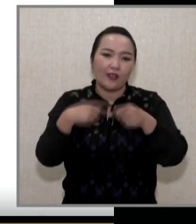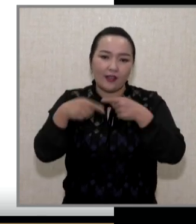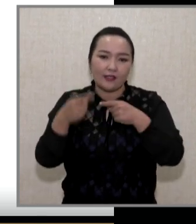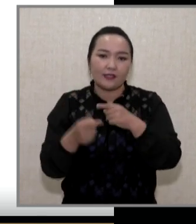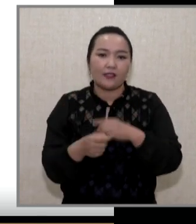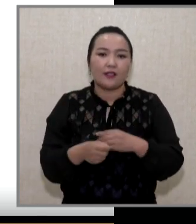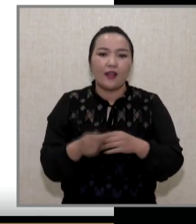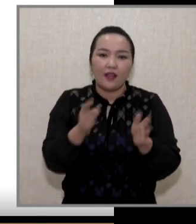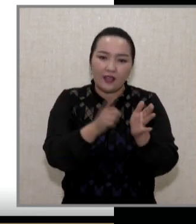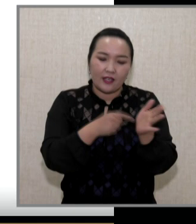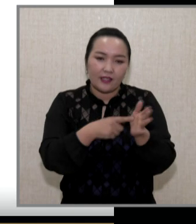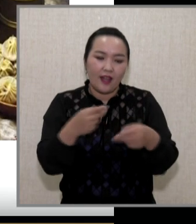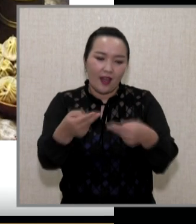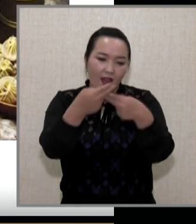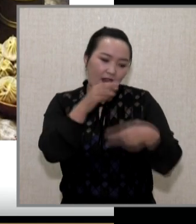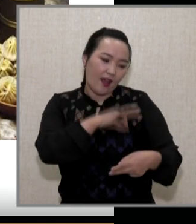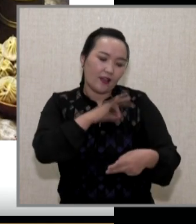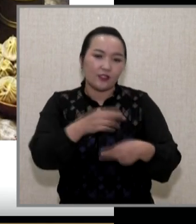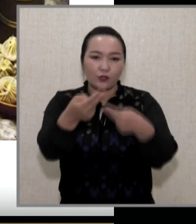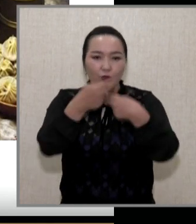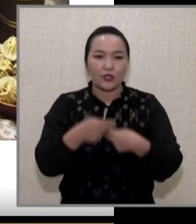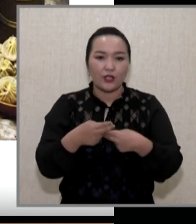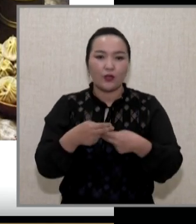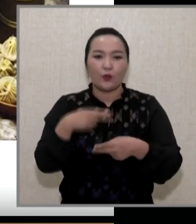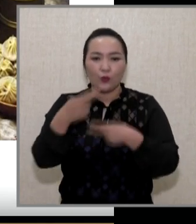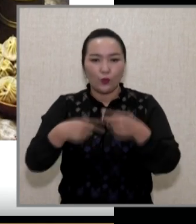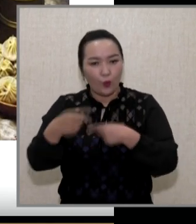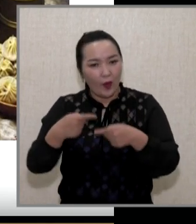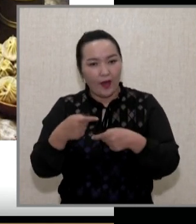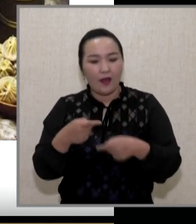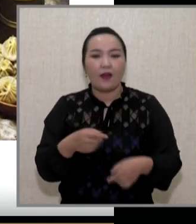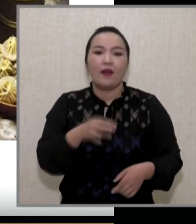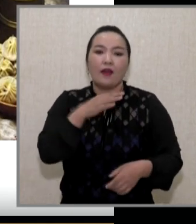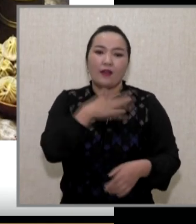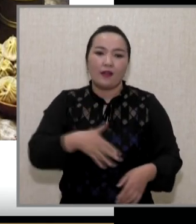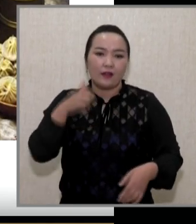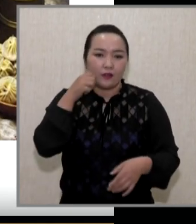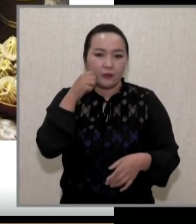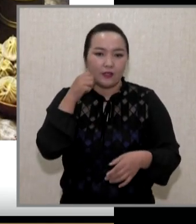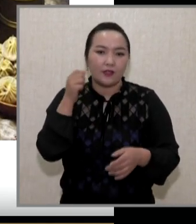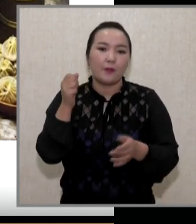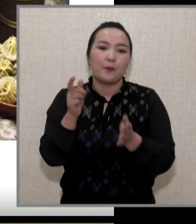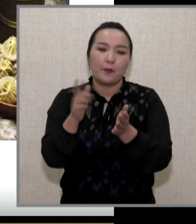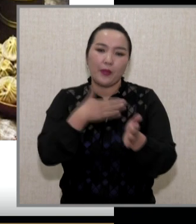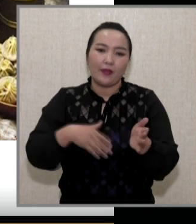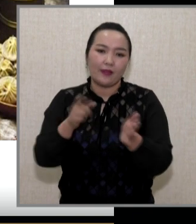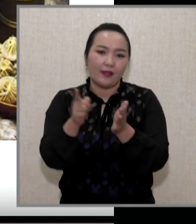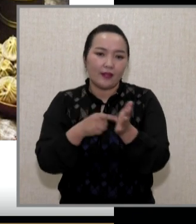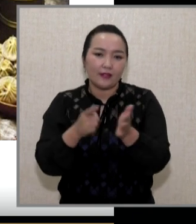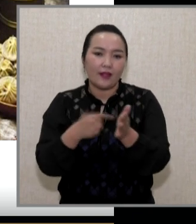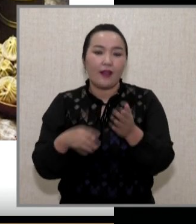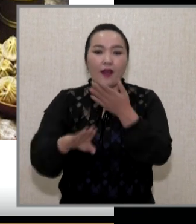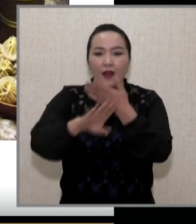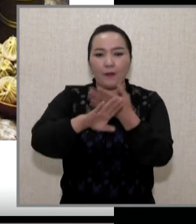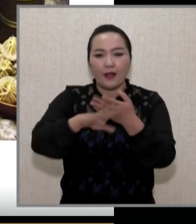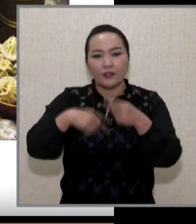сонгох, эрүүл мэндэ хамгаалах гэсэн ийм зүйлүүдийг хийх нь байна. За одоо дараах зургийг сайтар ажиглая. Юу ажиглагдаж байна вэ